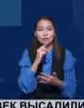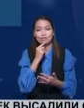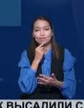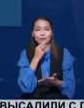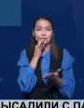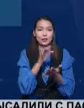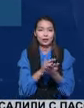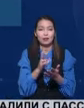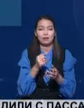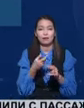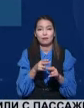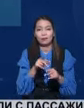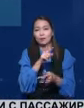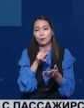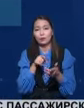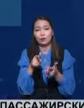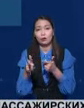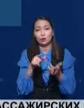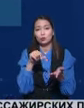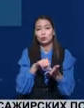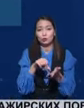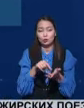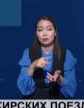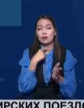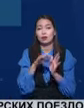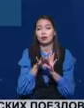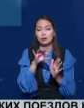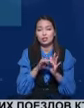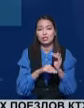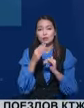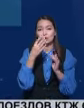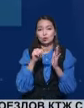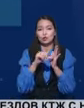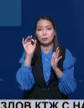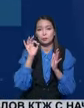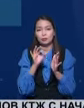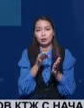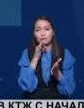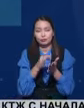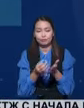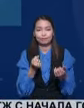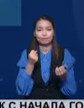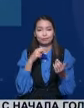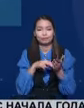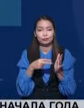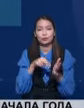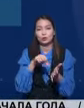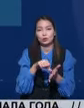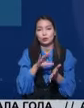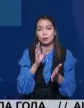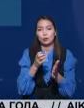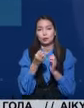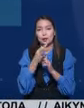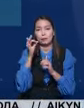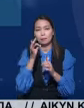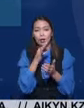затруднились ответить. На вопрос, вы готовы принять участие в референдуме, свыше 46% выразили твердое намерение. 15%